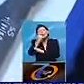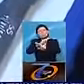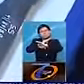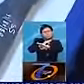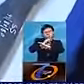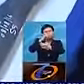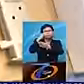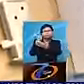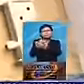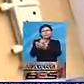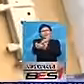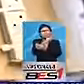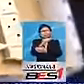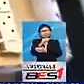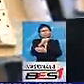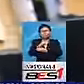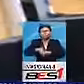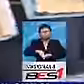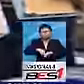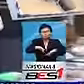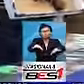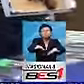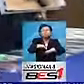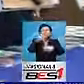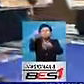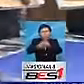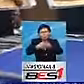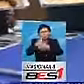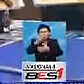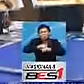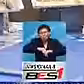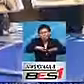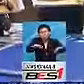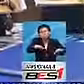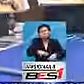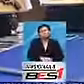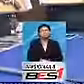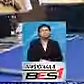mengekang kegiatan jenayah dan pertumbuhan geng kongsi gelap daripada terus berleluasa.